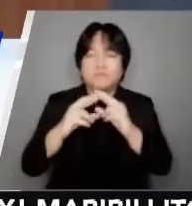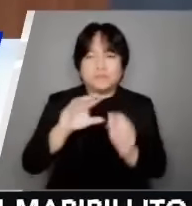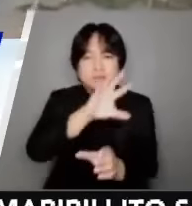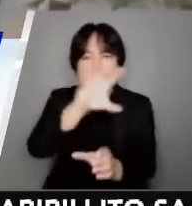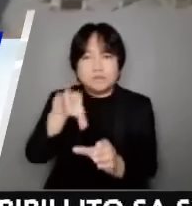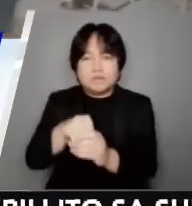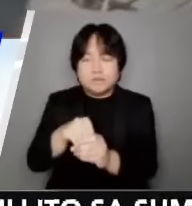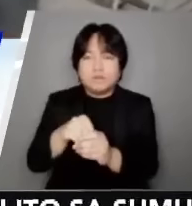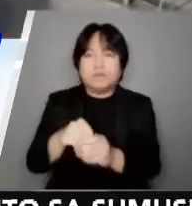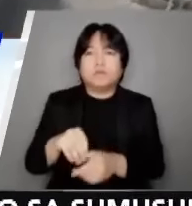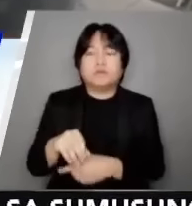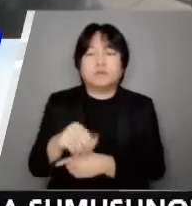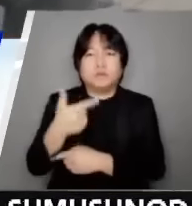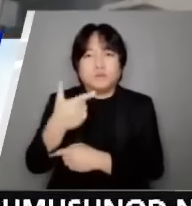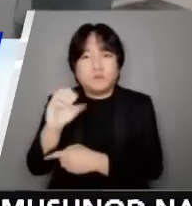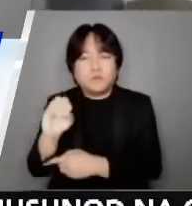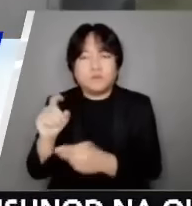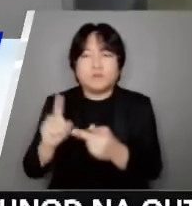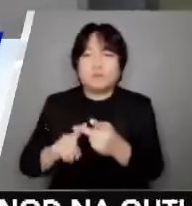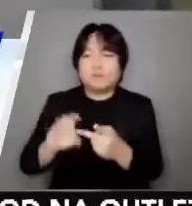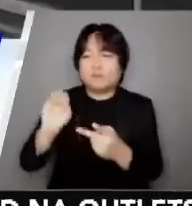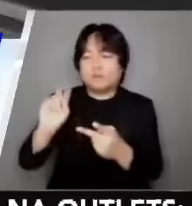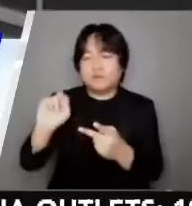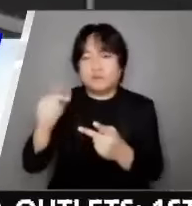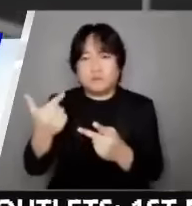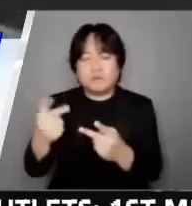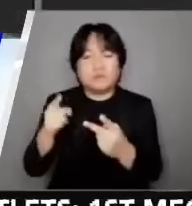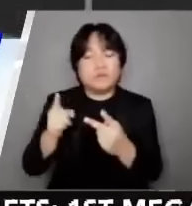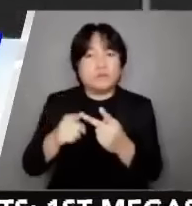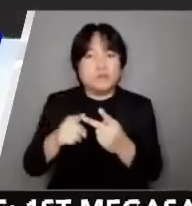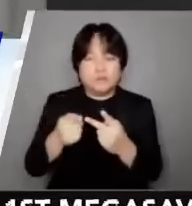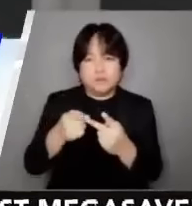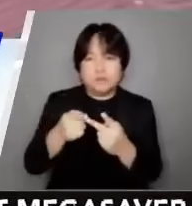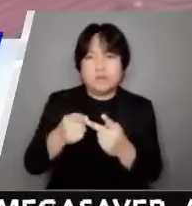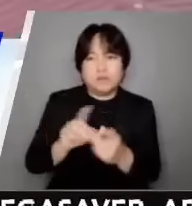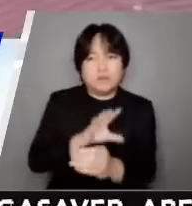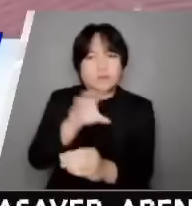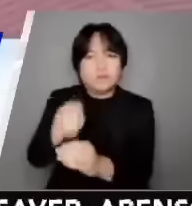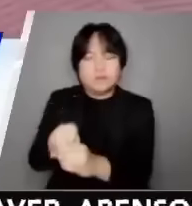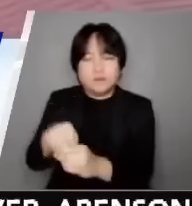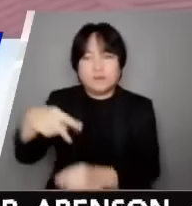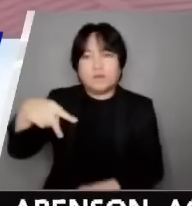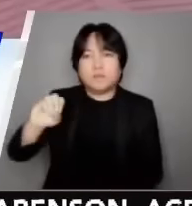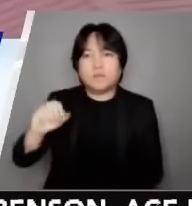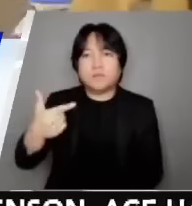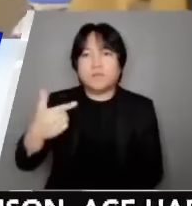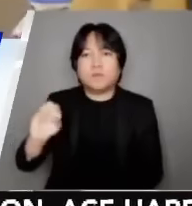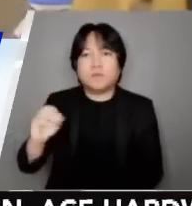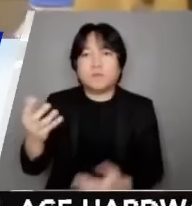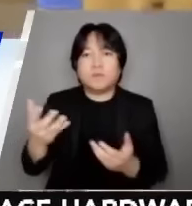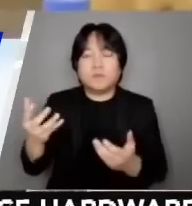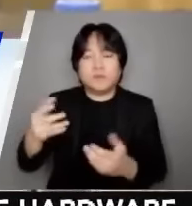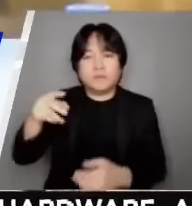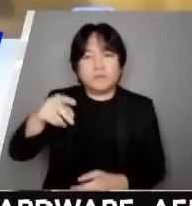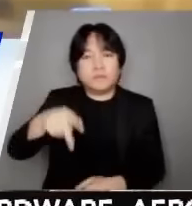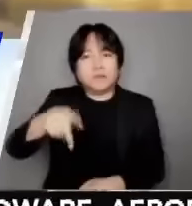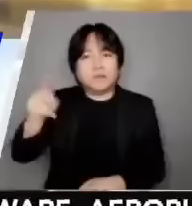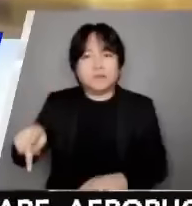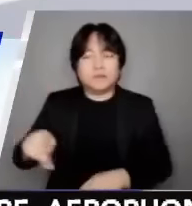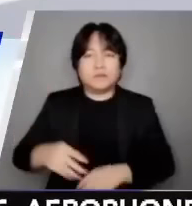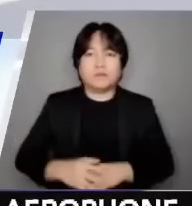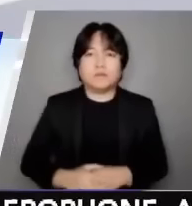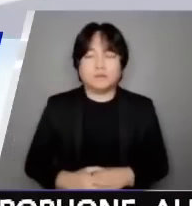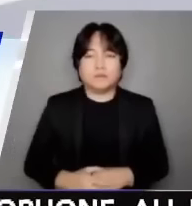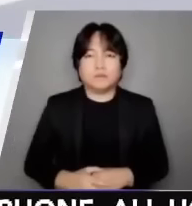Ong si Cassandra Ong ay iniuugnay sa ni raid na lucky South 99 Pogo sa porak Pampanga may lookout Bulletin order laban kay